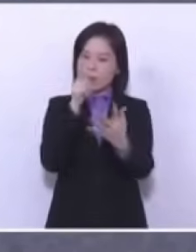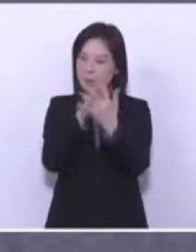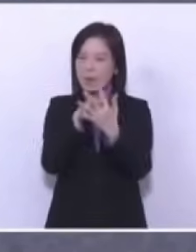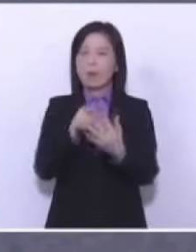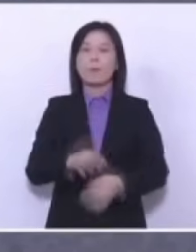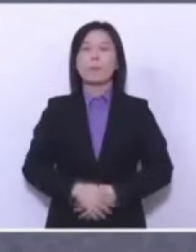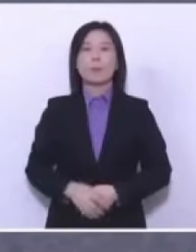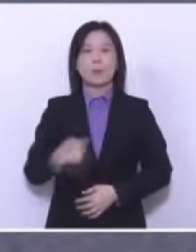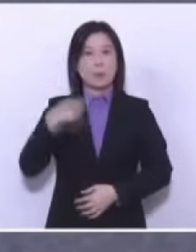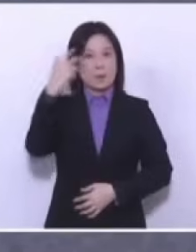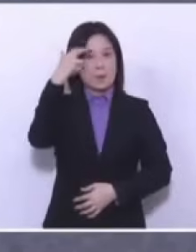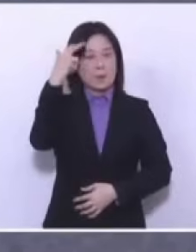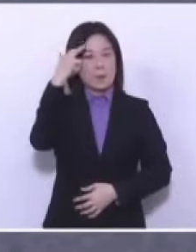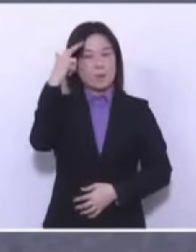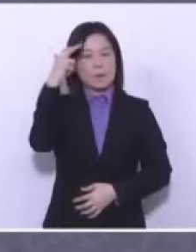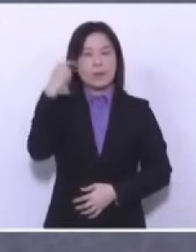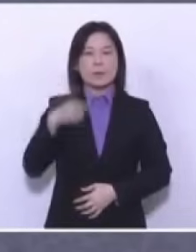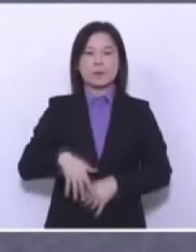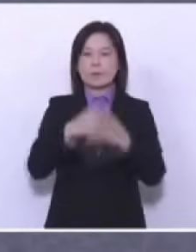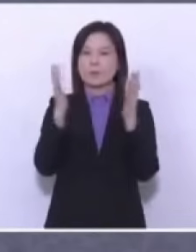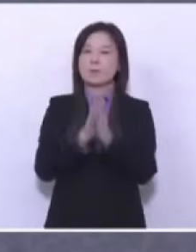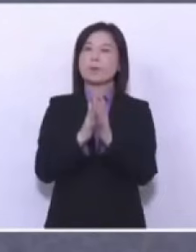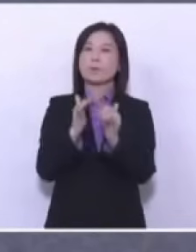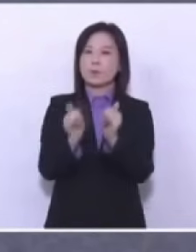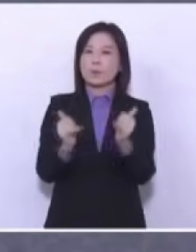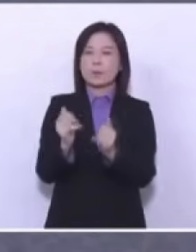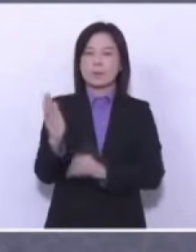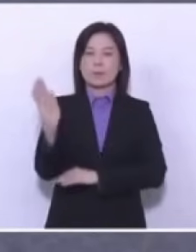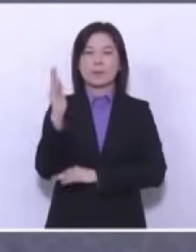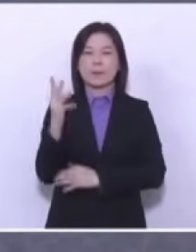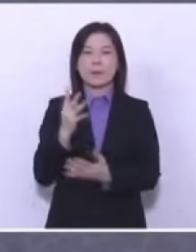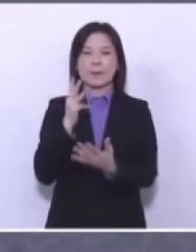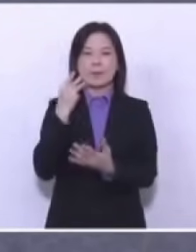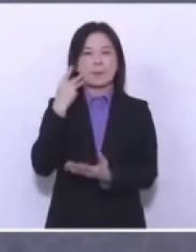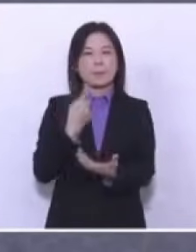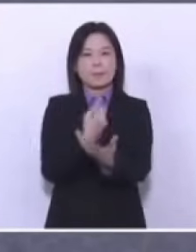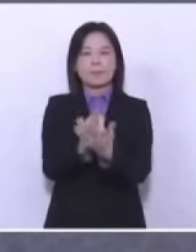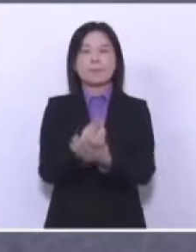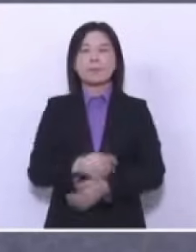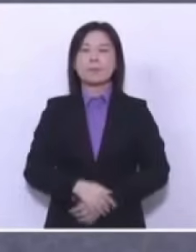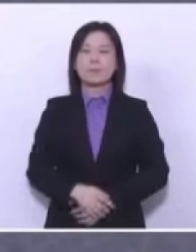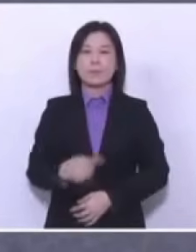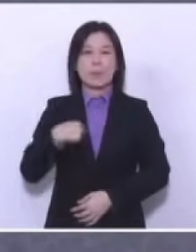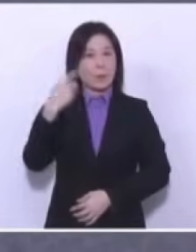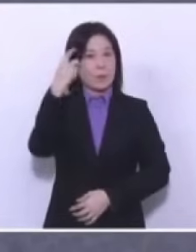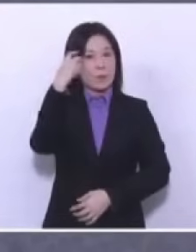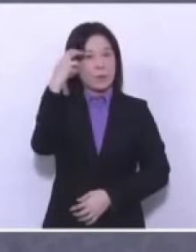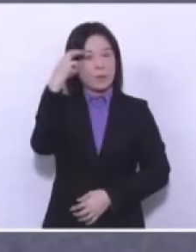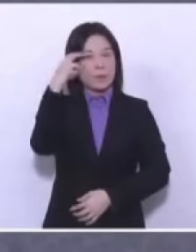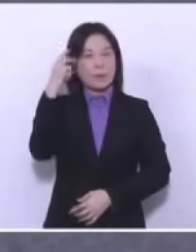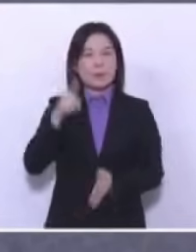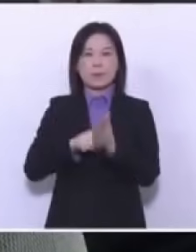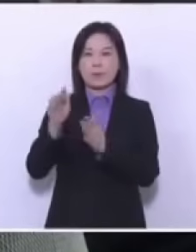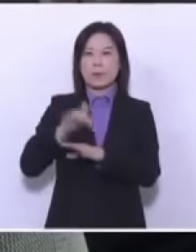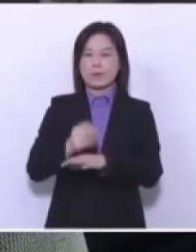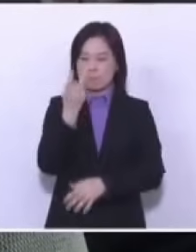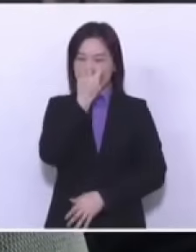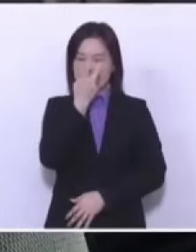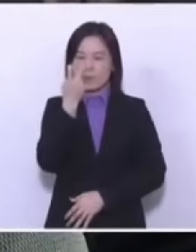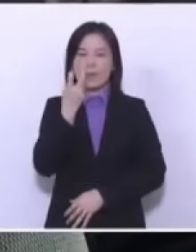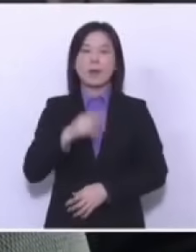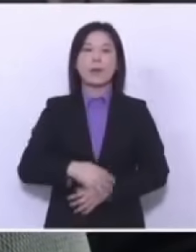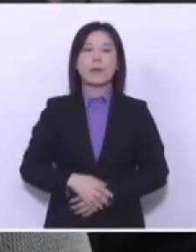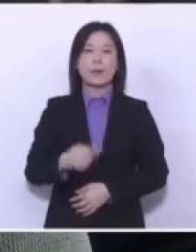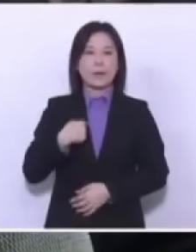文哲一定会坚持全民参政。柯文哲一定会坚持专业治理。柯文